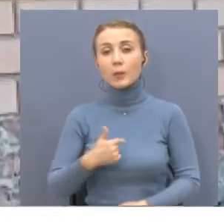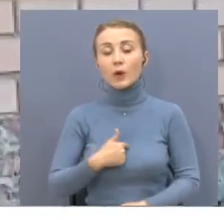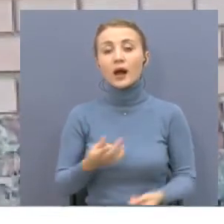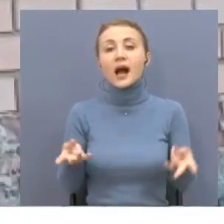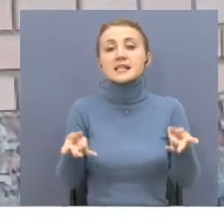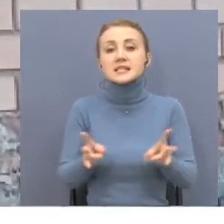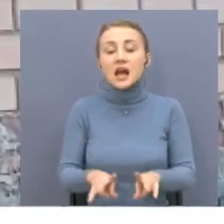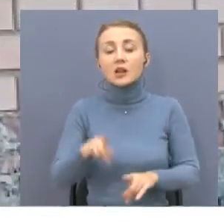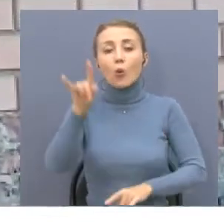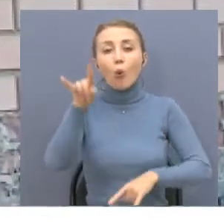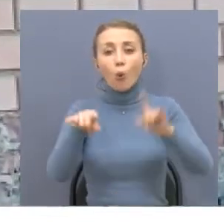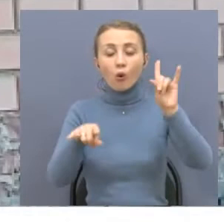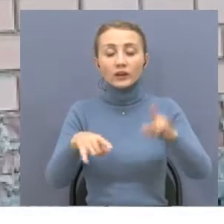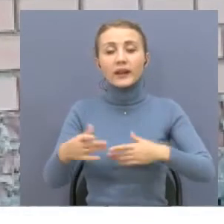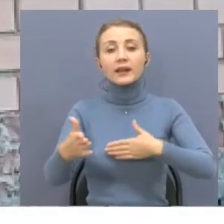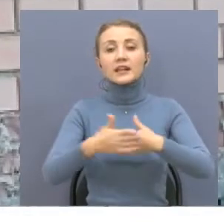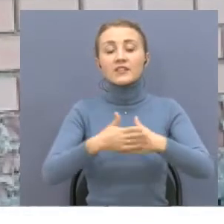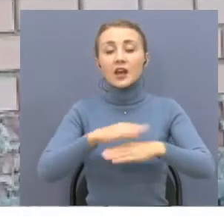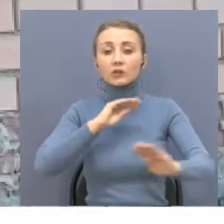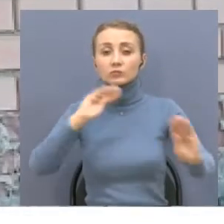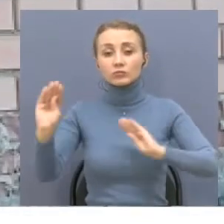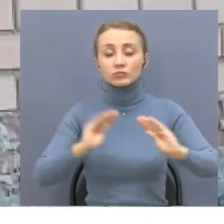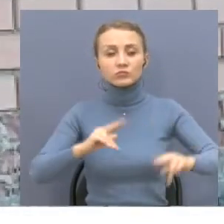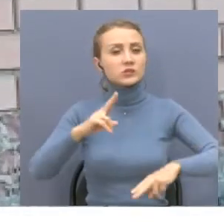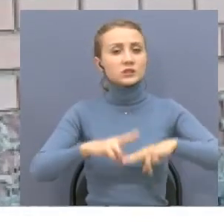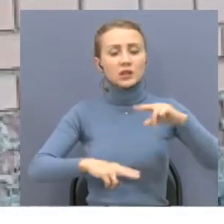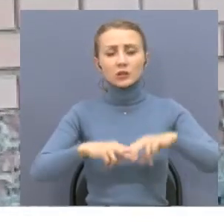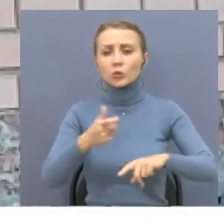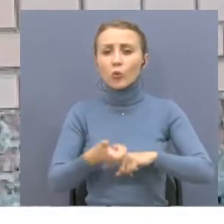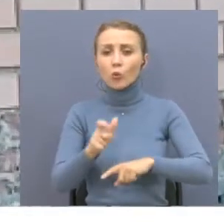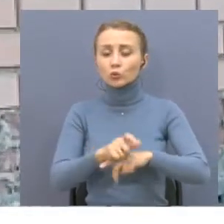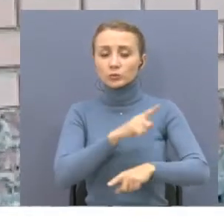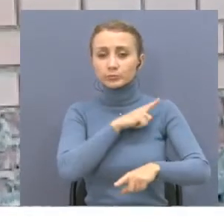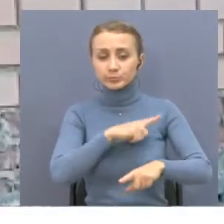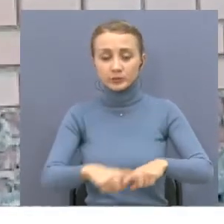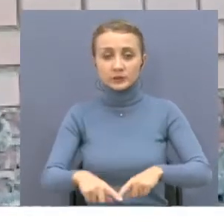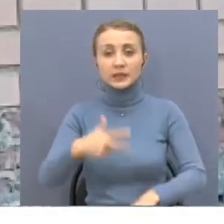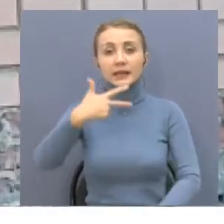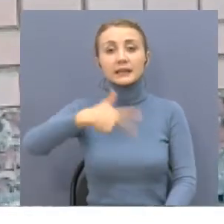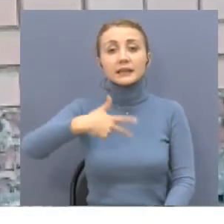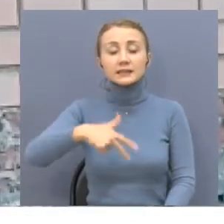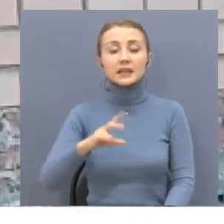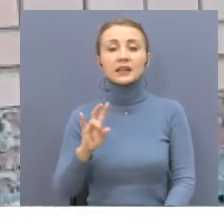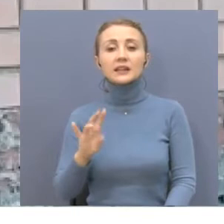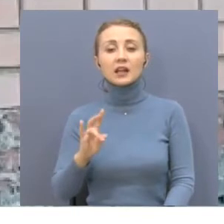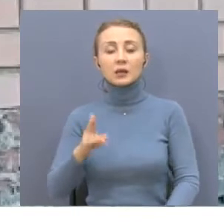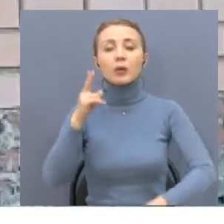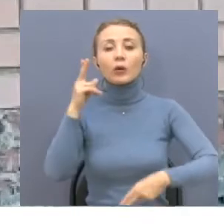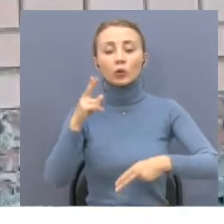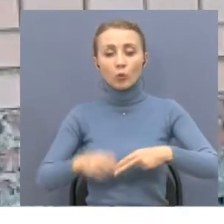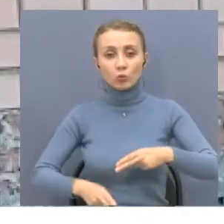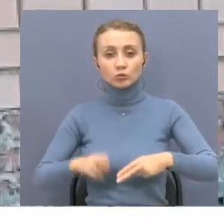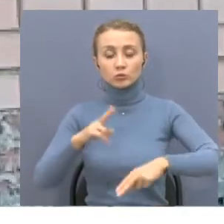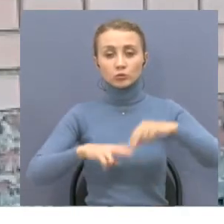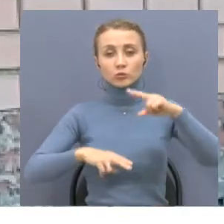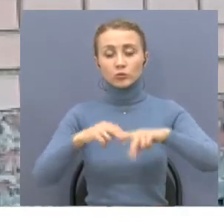таңда тұрғын үйдің есік терезелерін орнатып жатырмыз. Құрылыс қарқында 30-шы қараша пайдалануға беріледі. Алдағы уақытта бұл